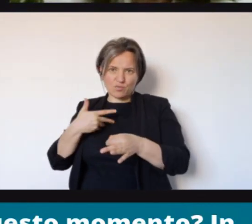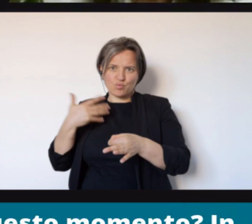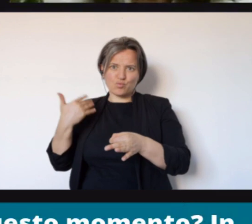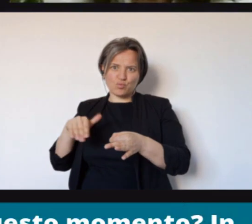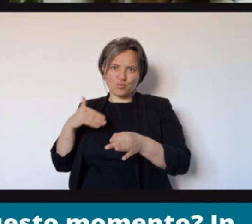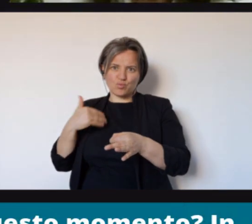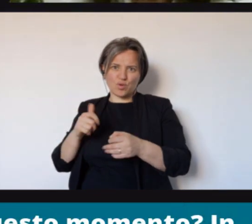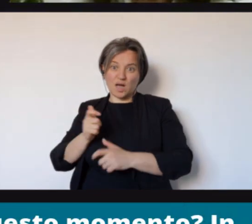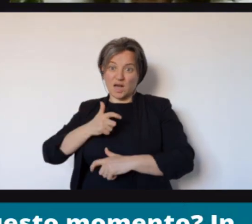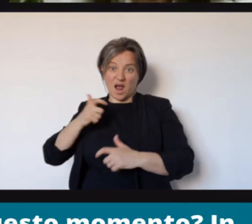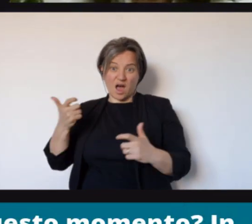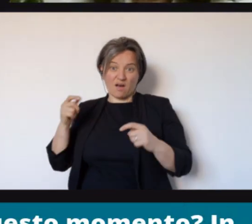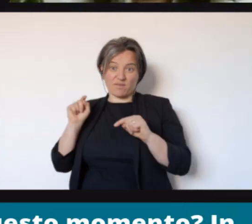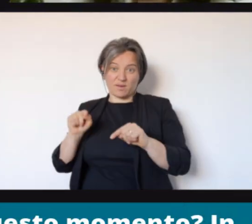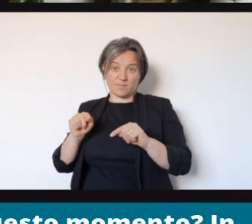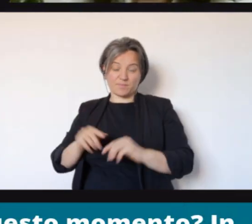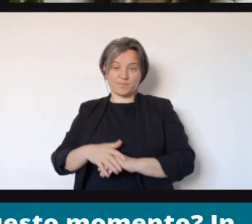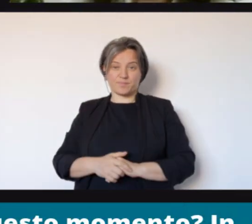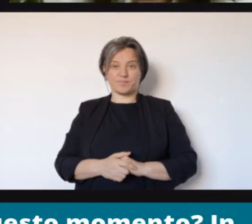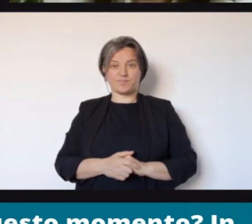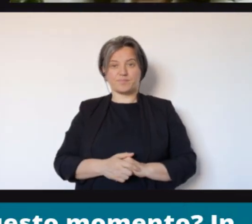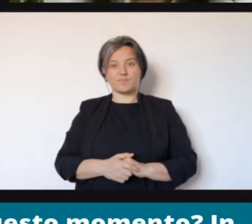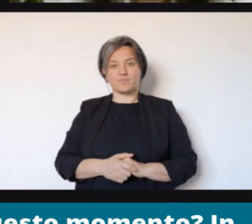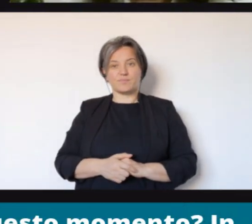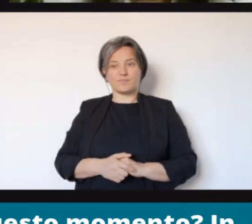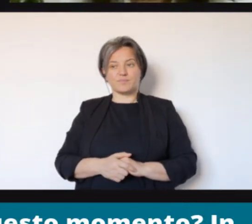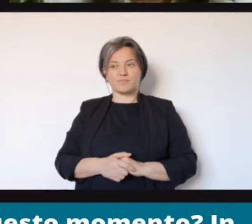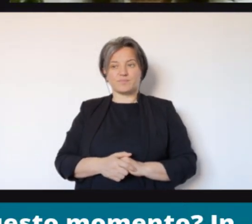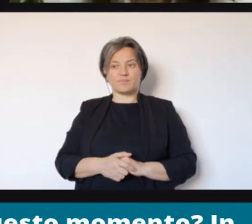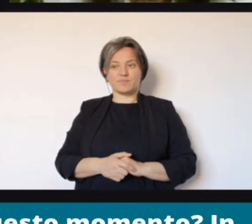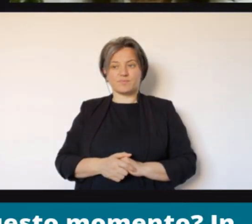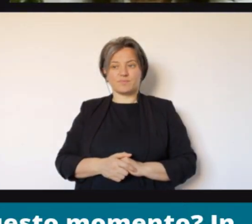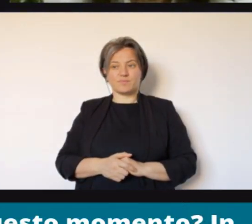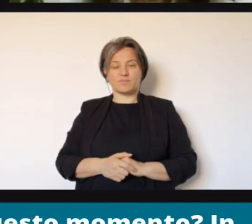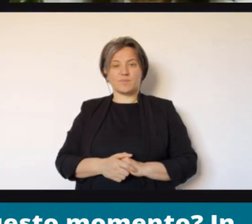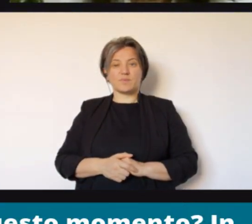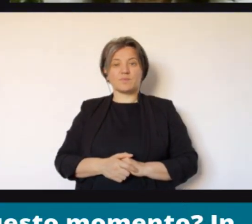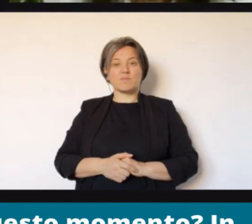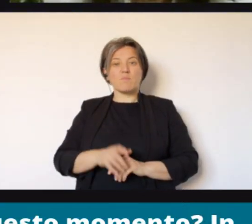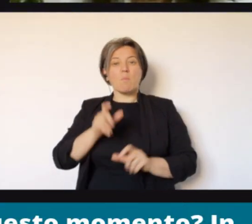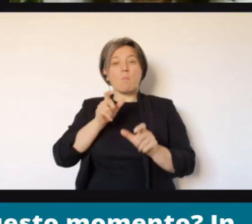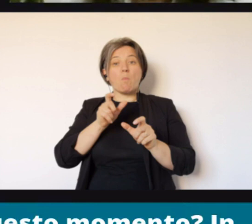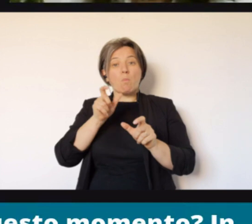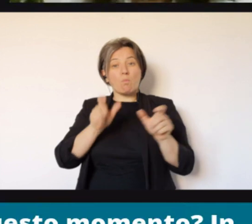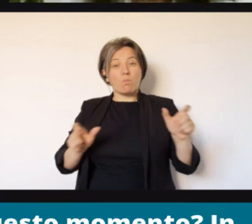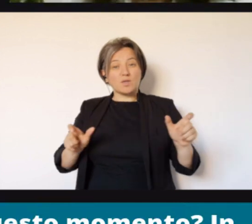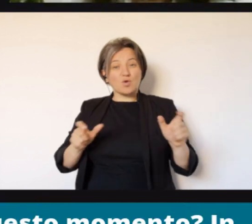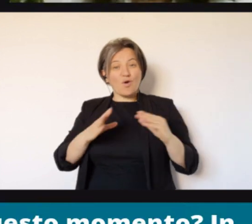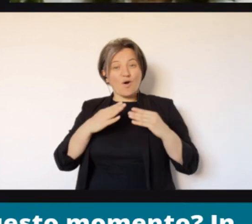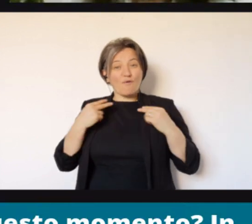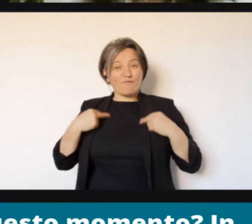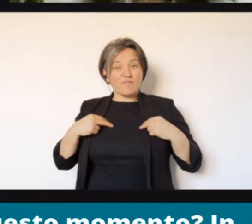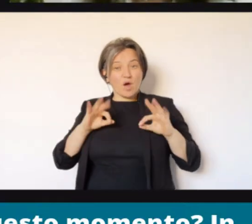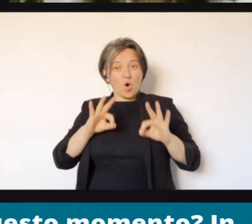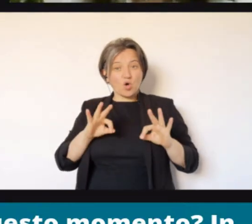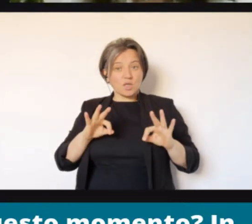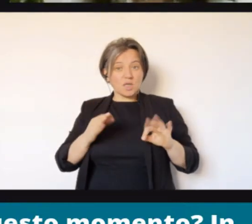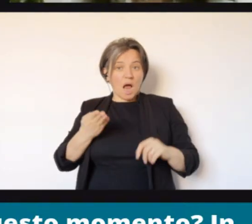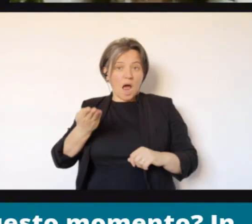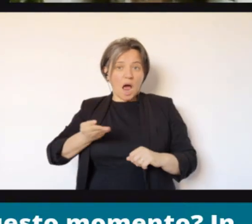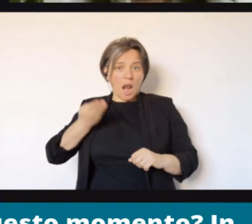conseguenze più gravi, perché chi vive di elemosina,